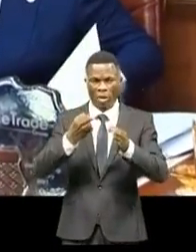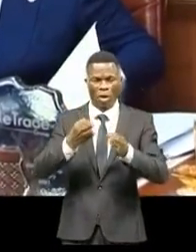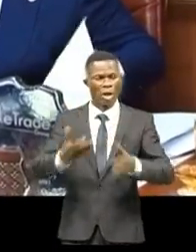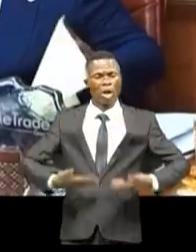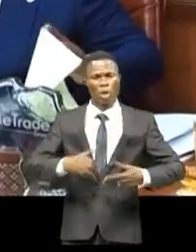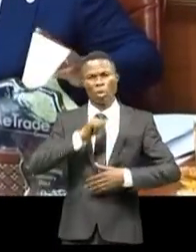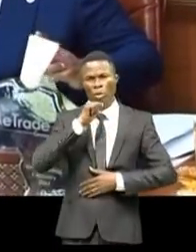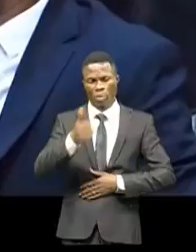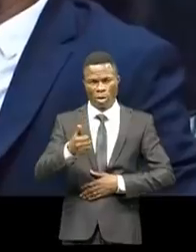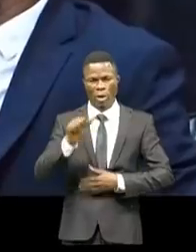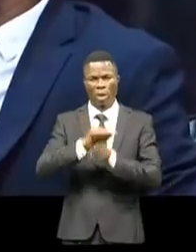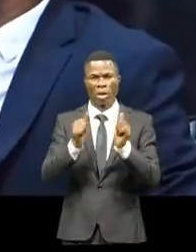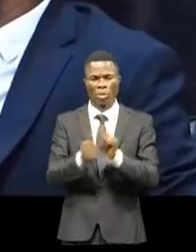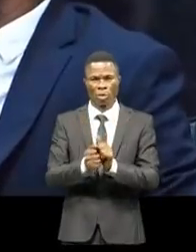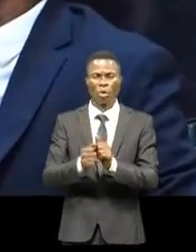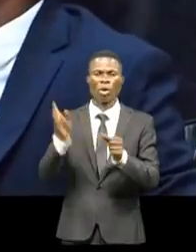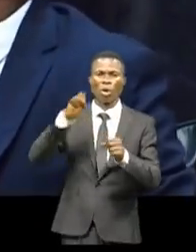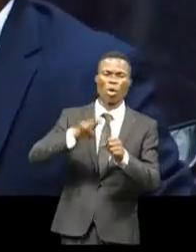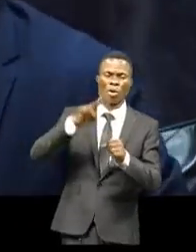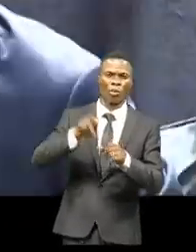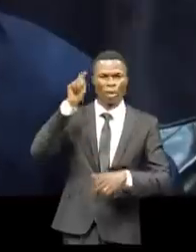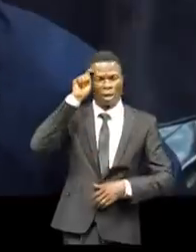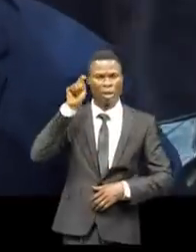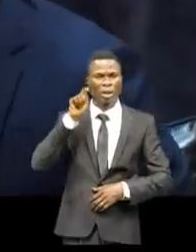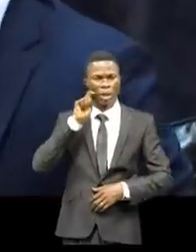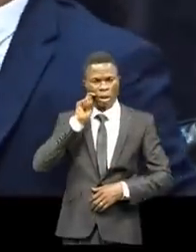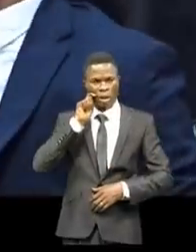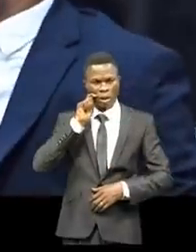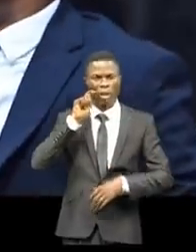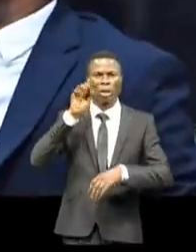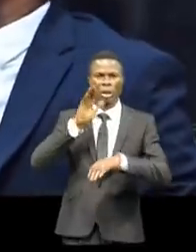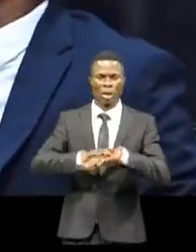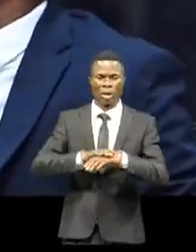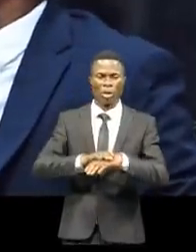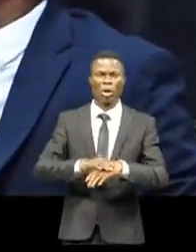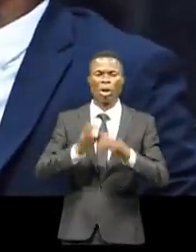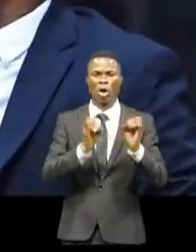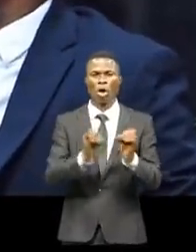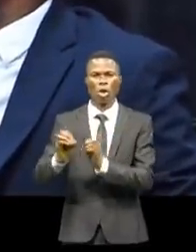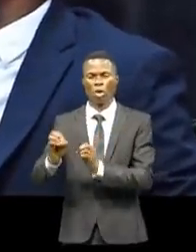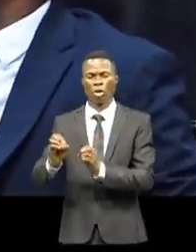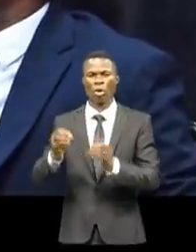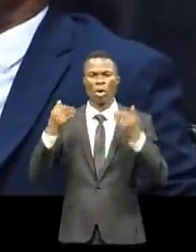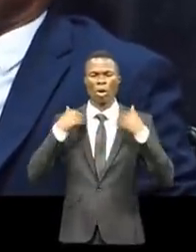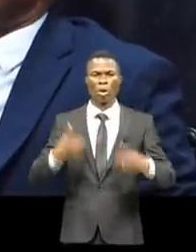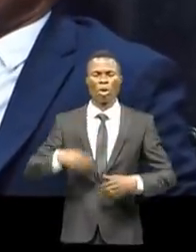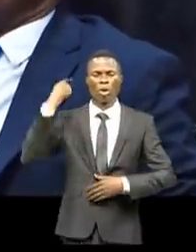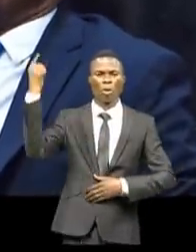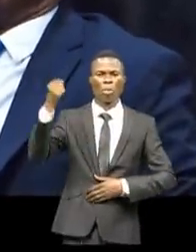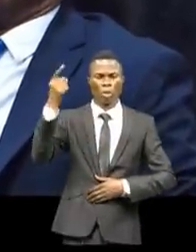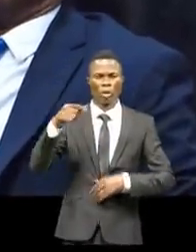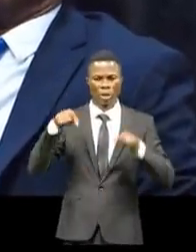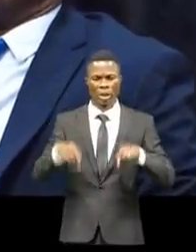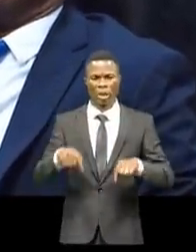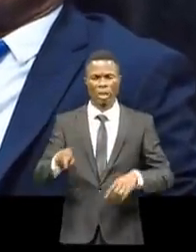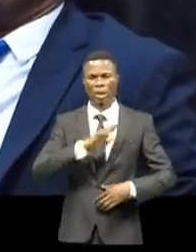indignation suite aux cas d'abus et d'autres violences sexuelles commis par des agents de l'Organisation mondiale de la santé, OMS, en République